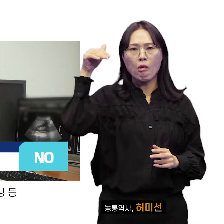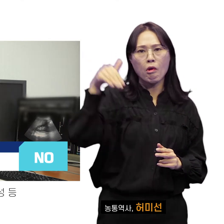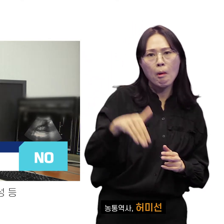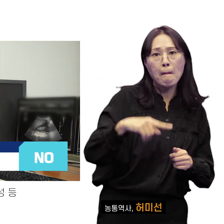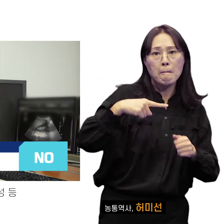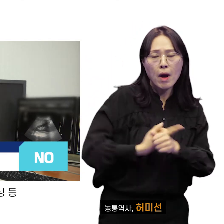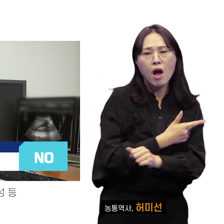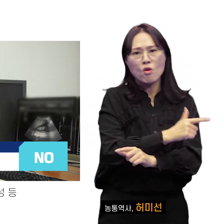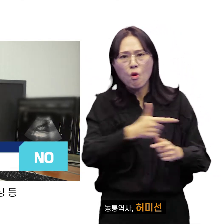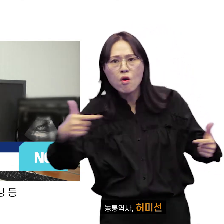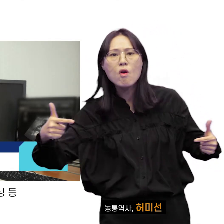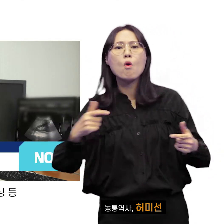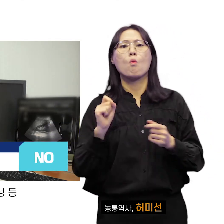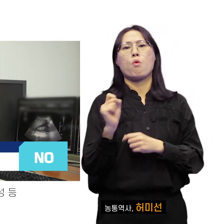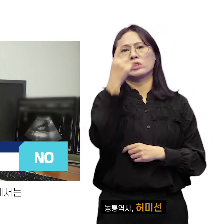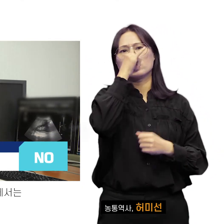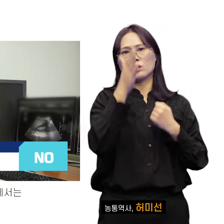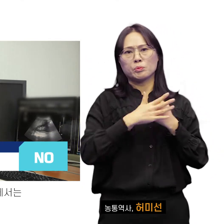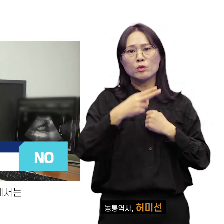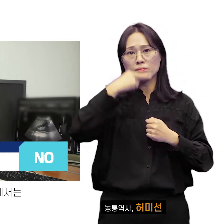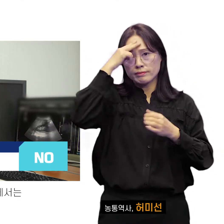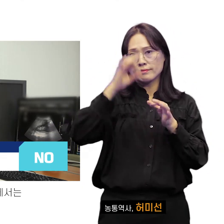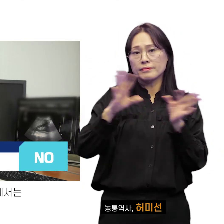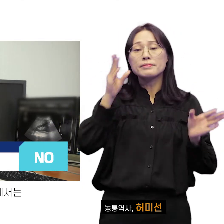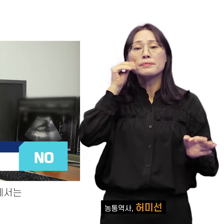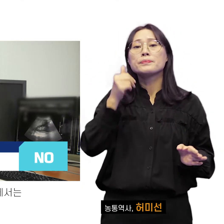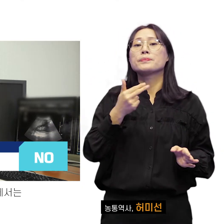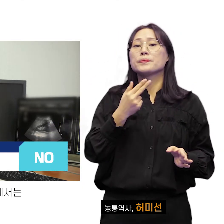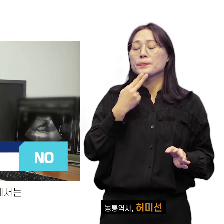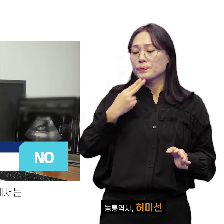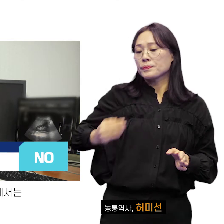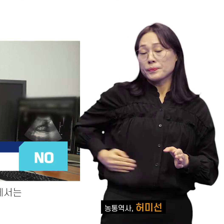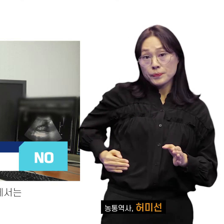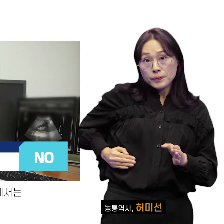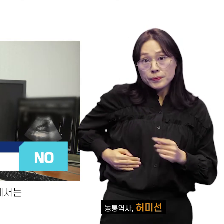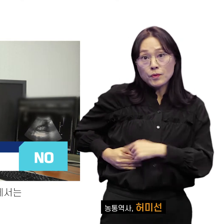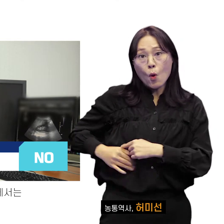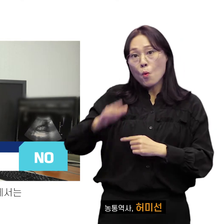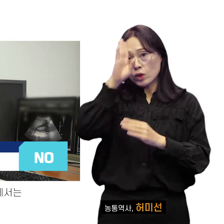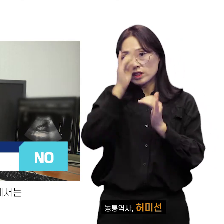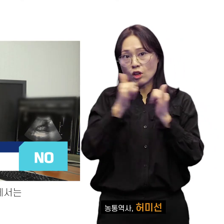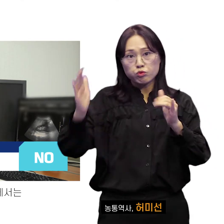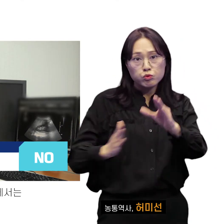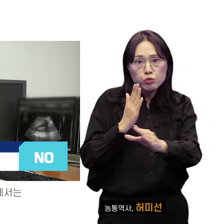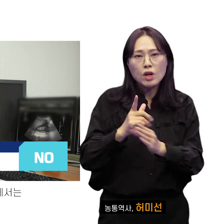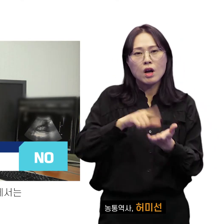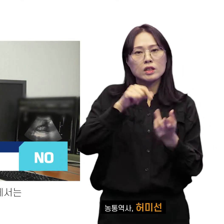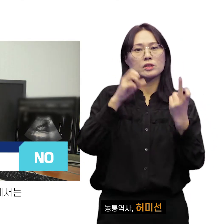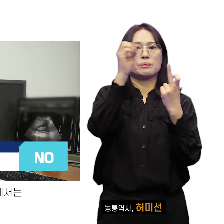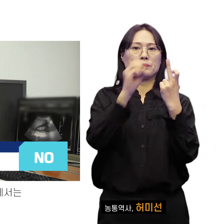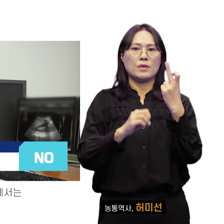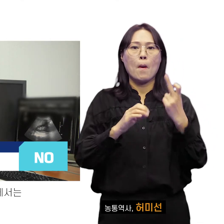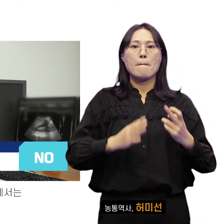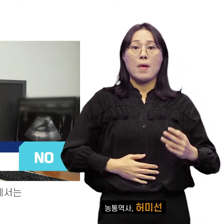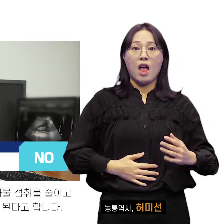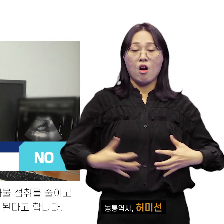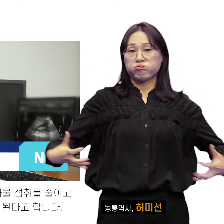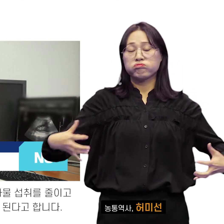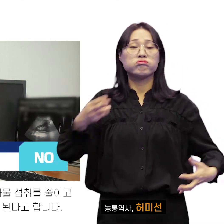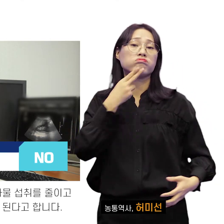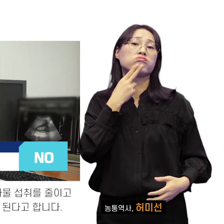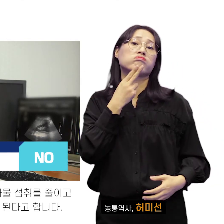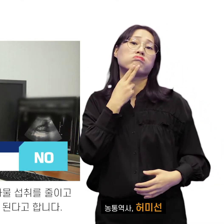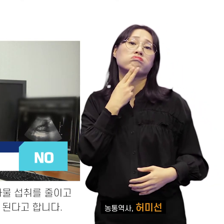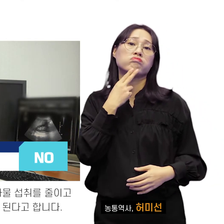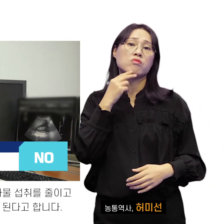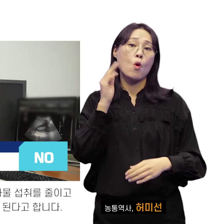다양한 원인들이 관여하기 때문에 비알코올성 지방간 환자 중 약 12%에서는 복부 비만이 없습니다. 최근